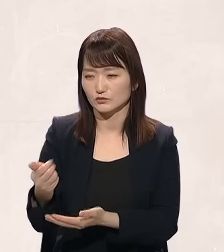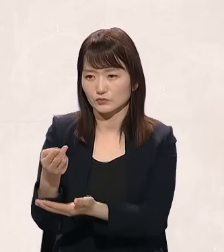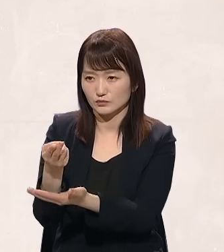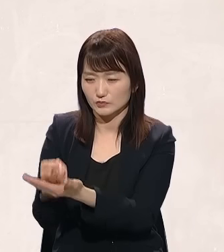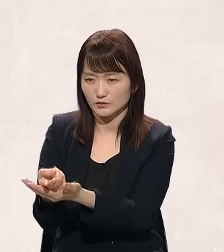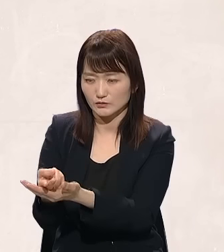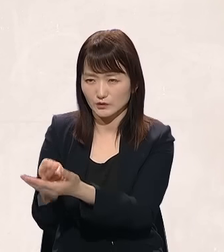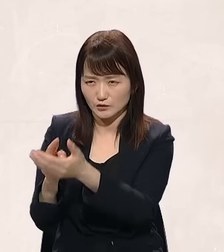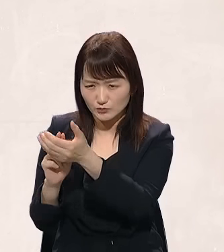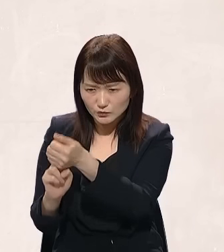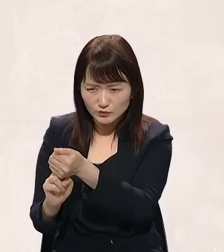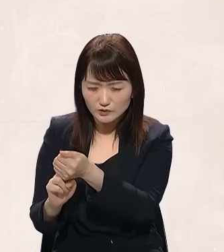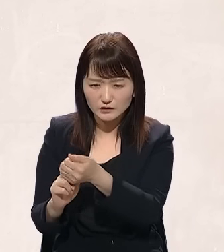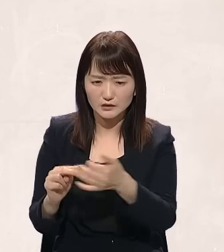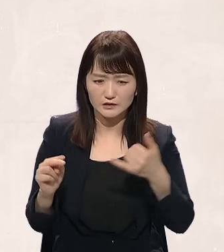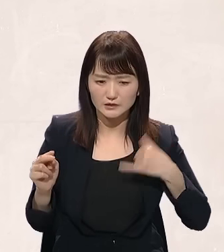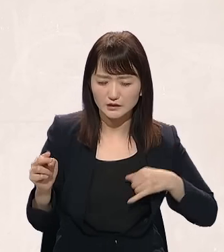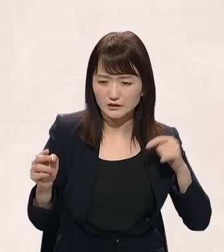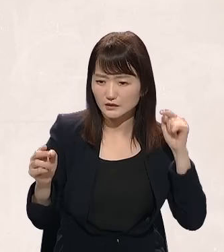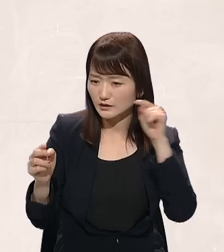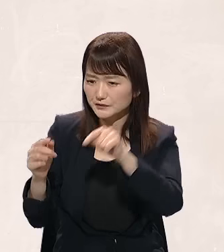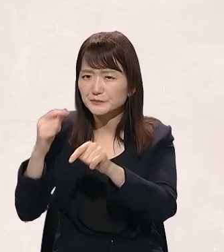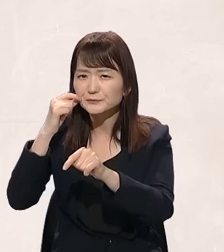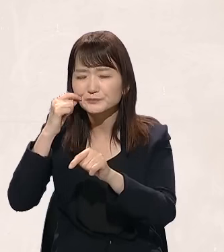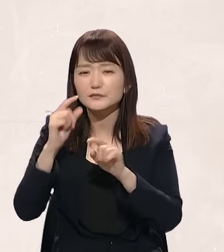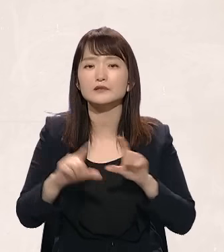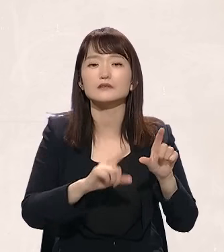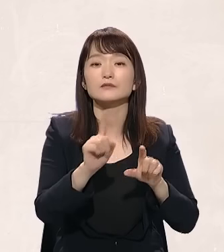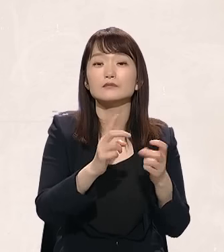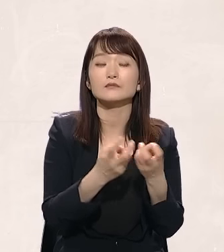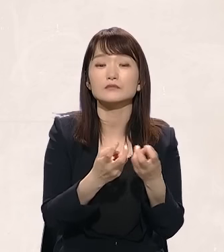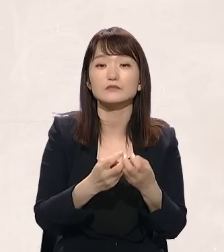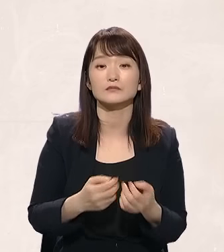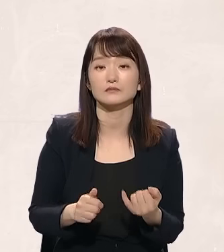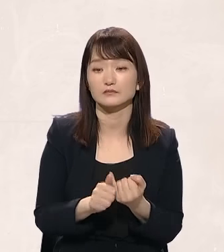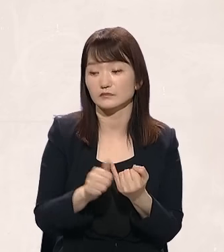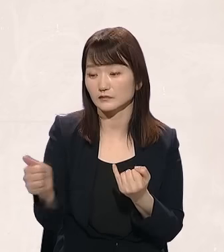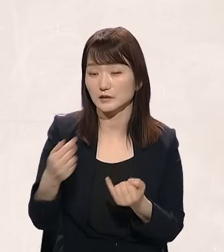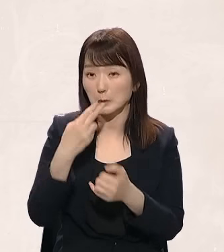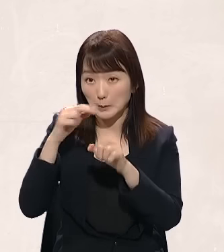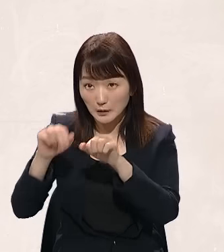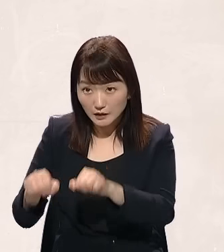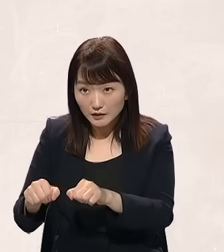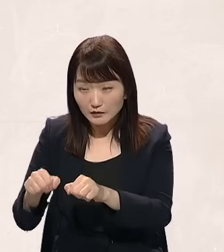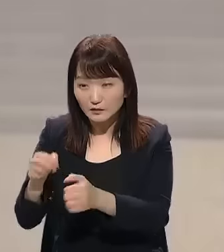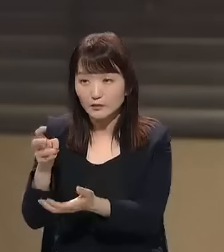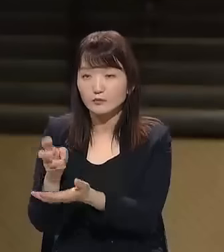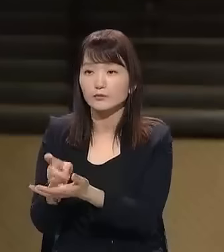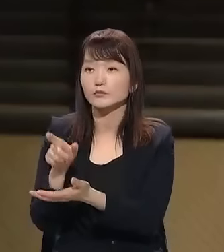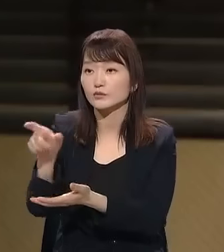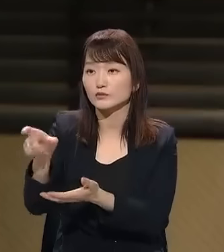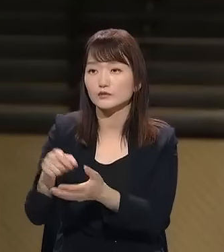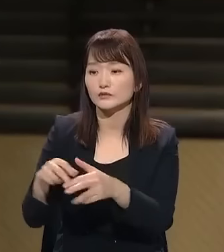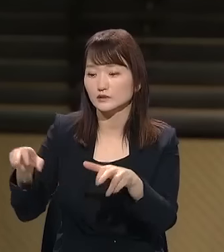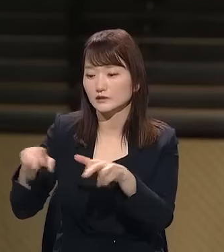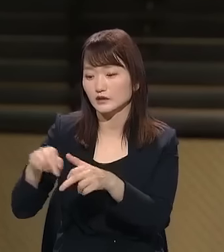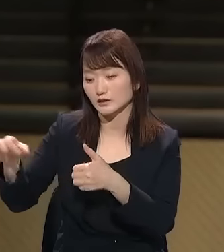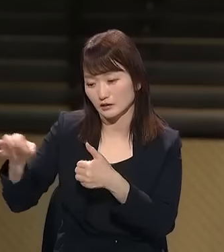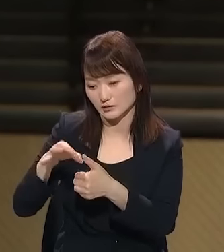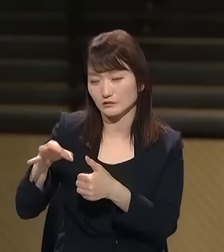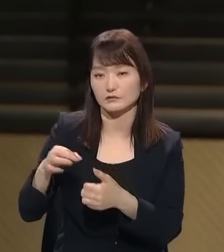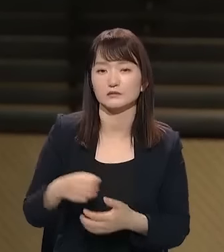절대 접근하지 못하도록 했다고 합니다 그럼 생활은 어떻게 했냐 남편이 살아 있는 걸로 법적으로 돼 있으니까 장애 연금이 나왔다는